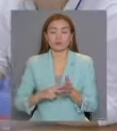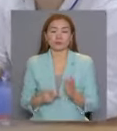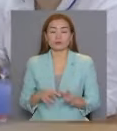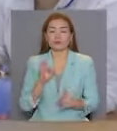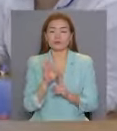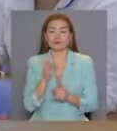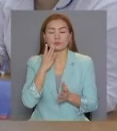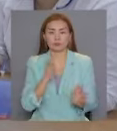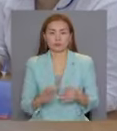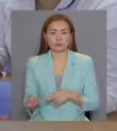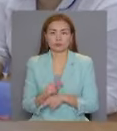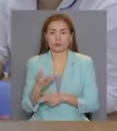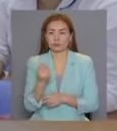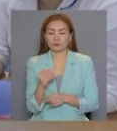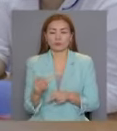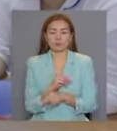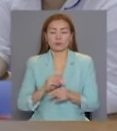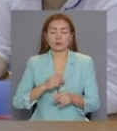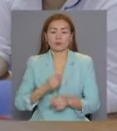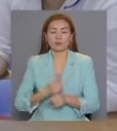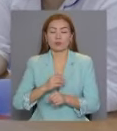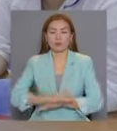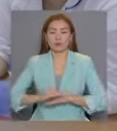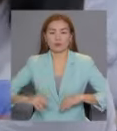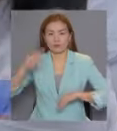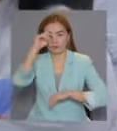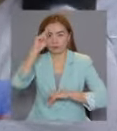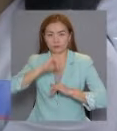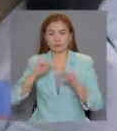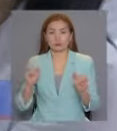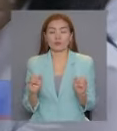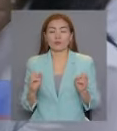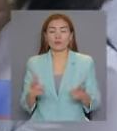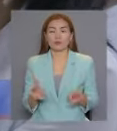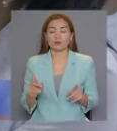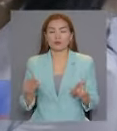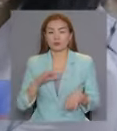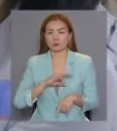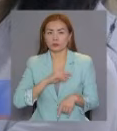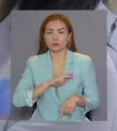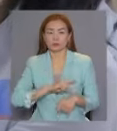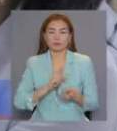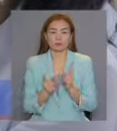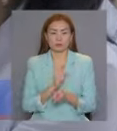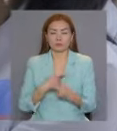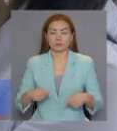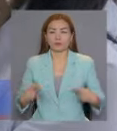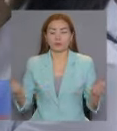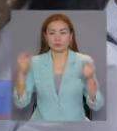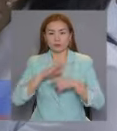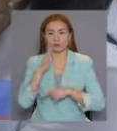мақсаты кешенді реабилитация және оңалту негізінде балалардың дамуындағы ауытқушылықтарды, мінез құлық бұзғушылықтарын ерте